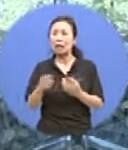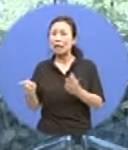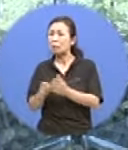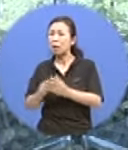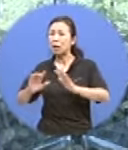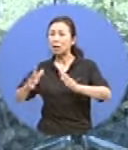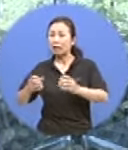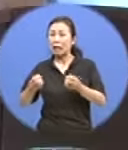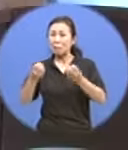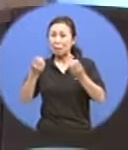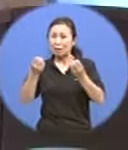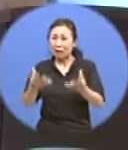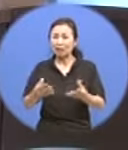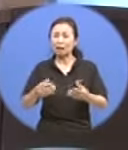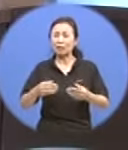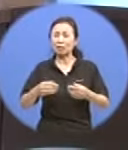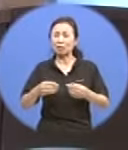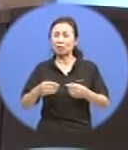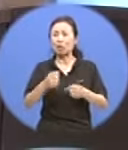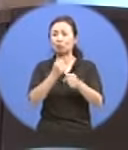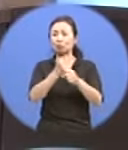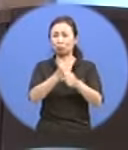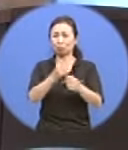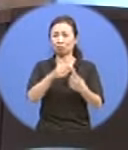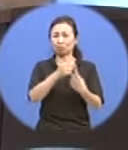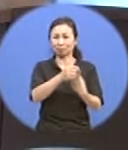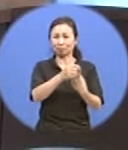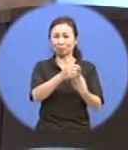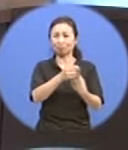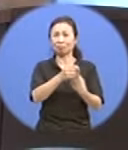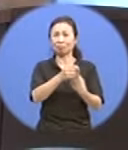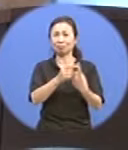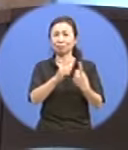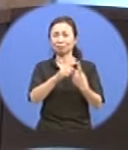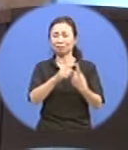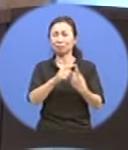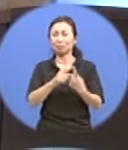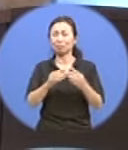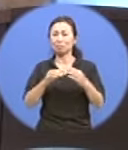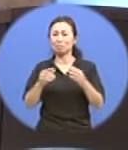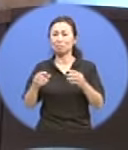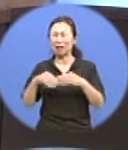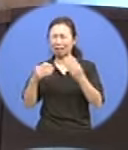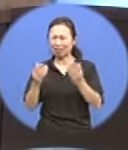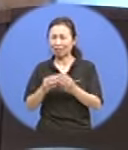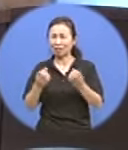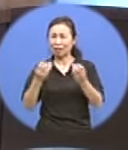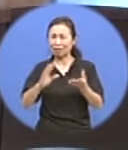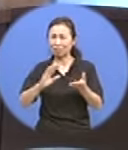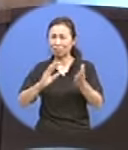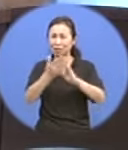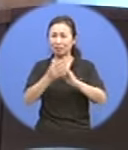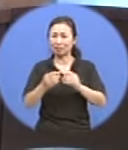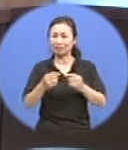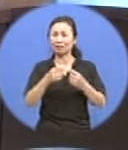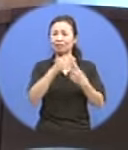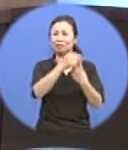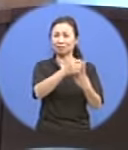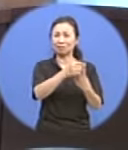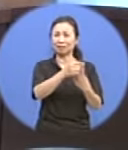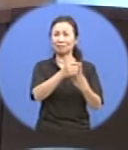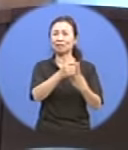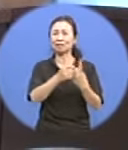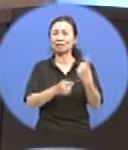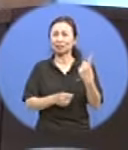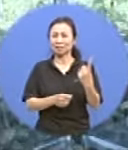ゆるイノベーションですね、あるレベルからポーンとこう異次元のところに飛ぶ、こういう革新を続ける